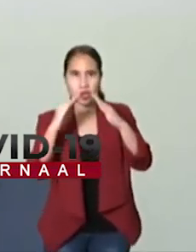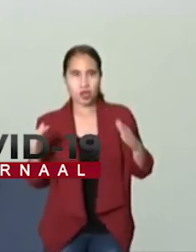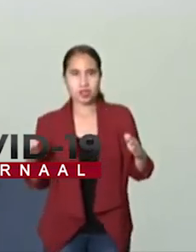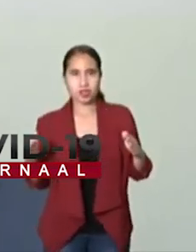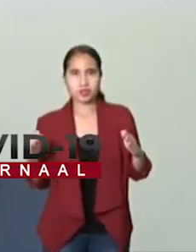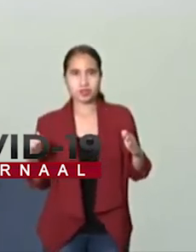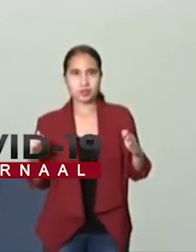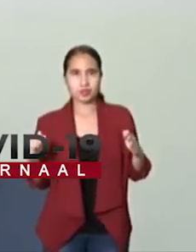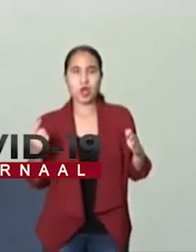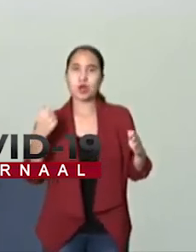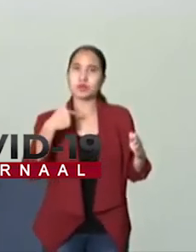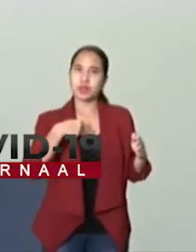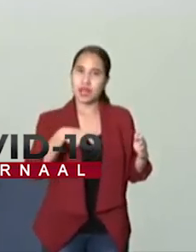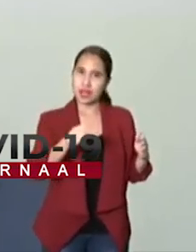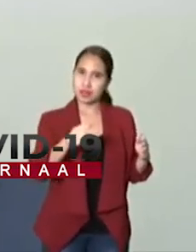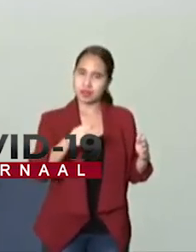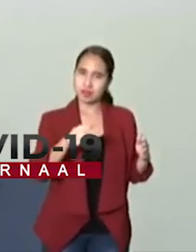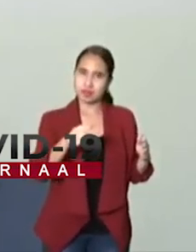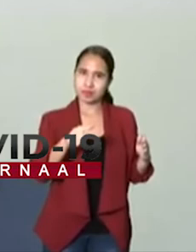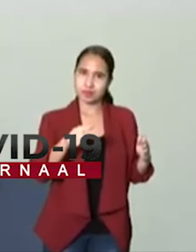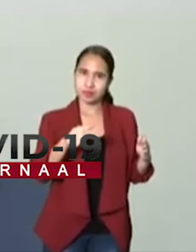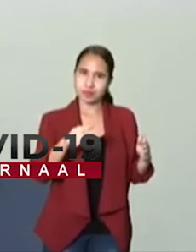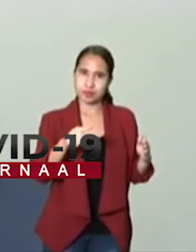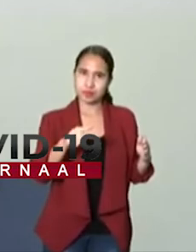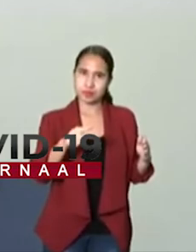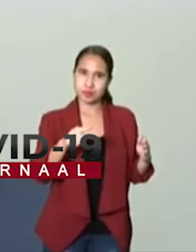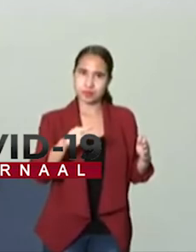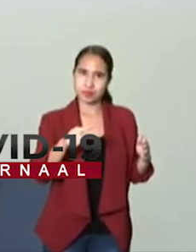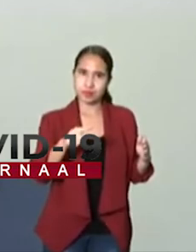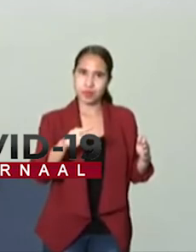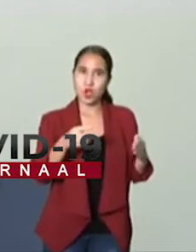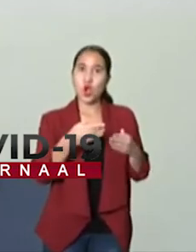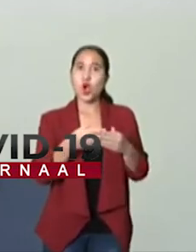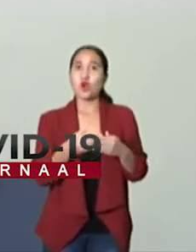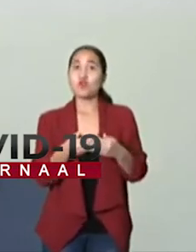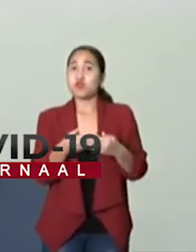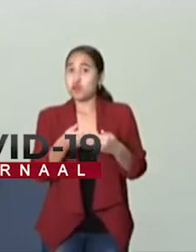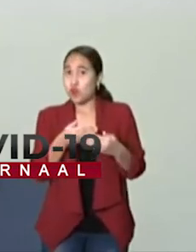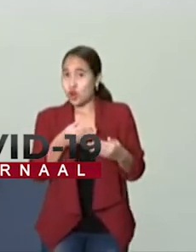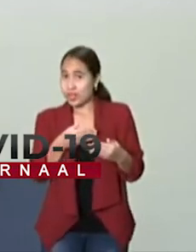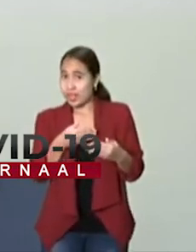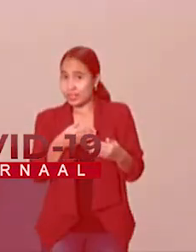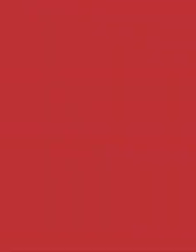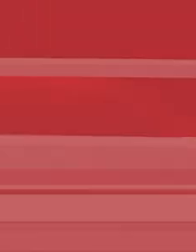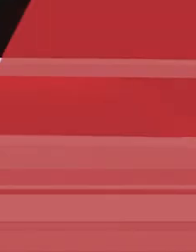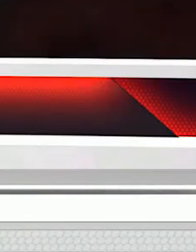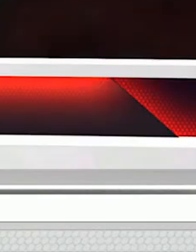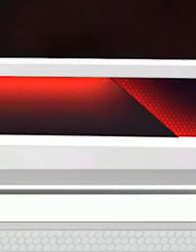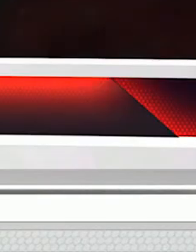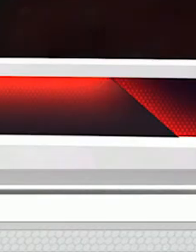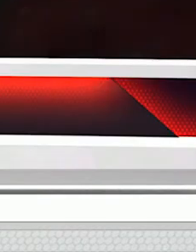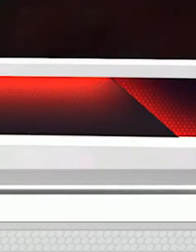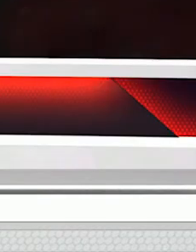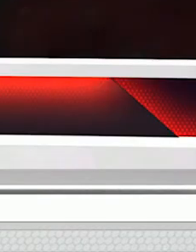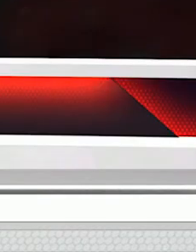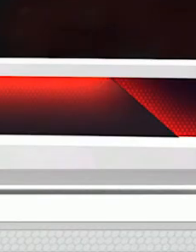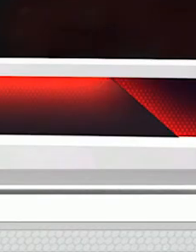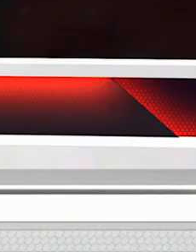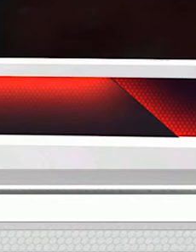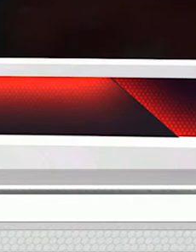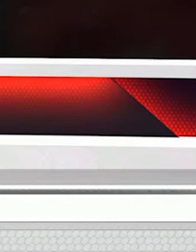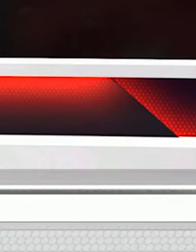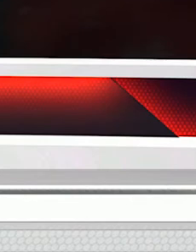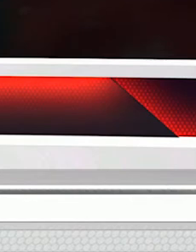Koteka, Pfizer, everyone, Abi, Pfizer, Vos, A, Yari, Disiklari. Het zal dus niet lang meer